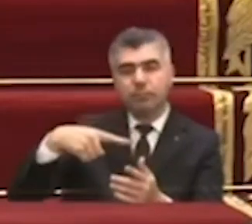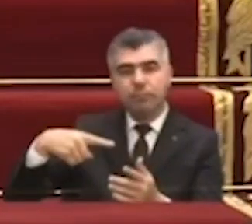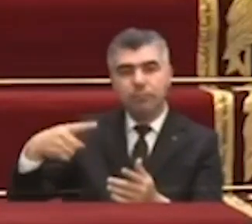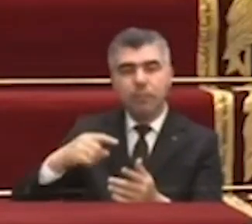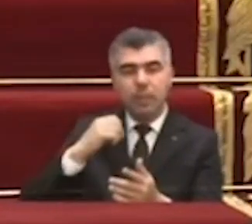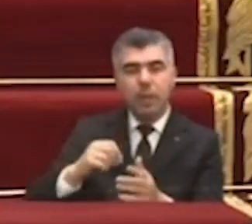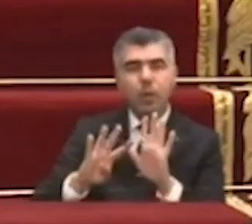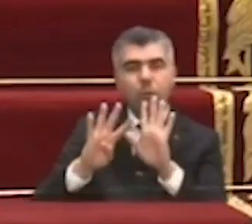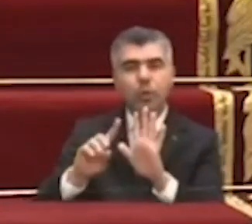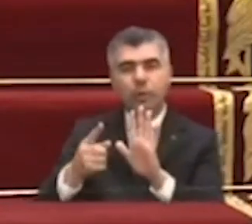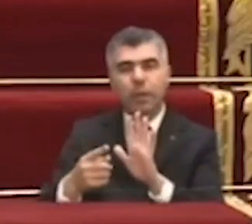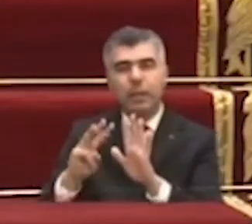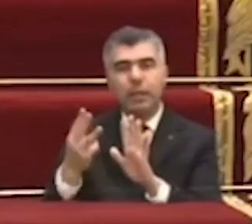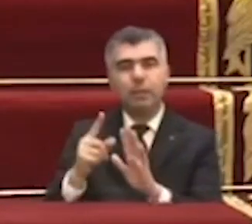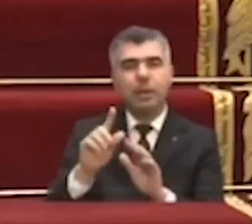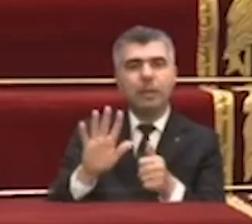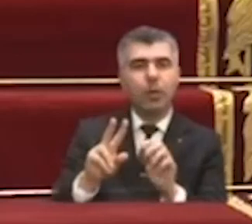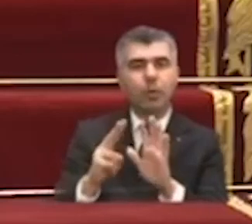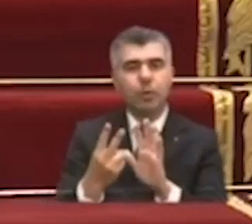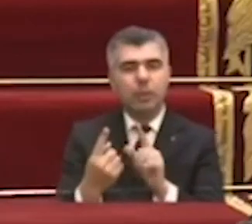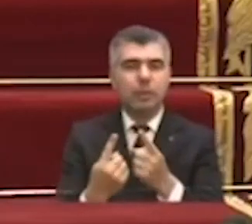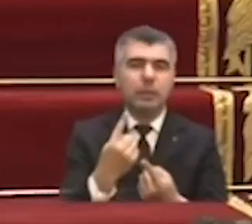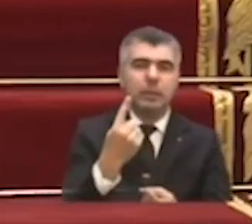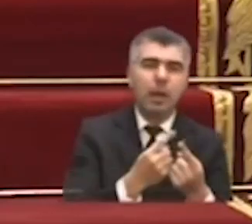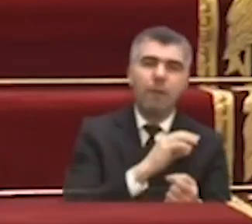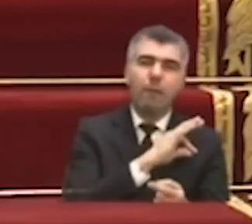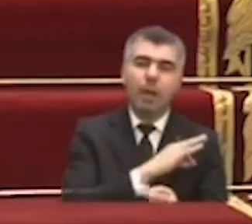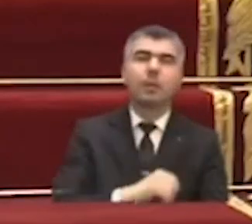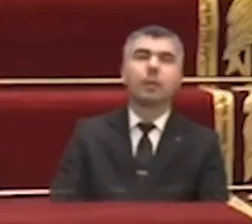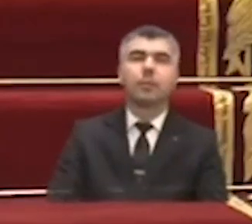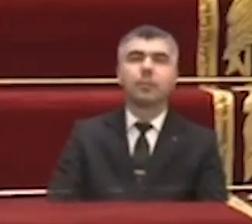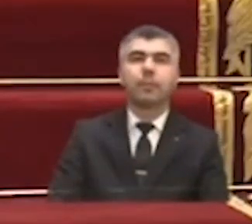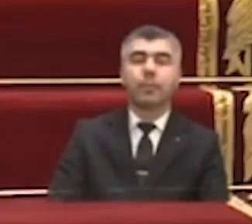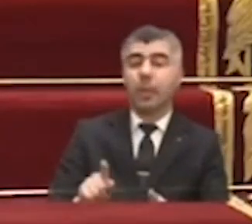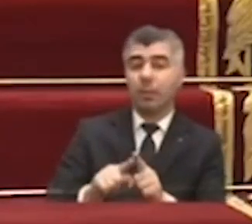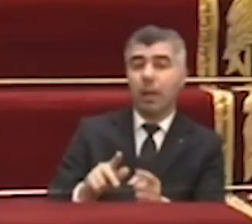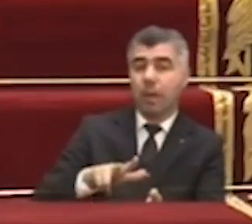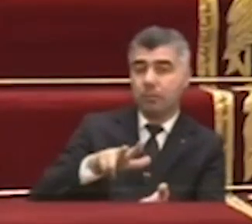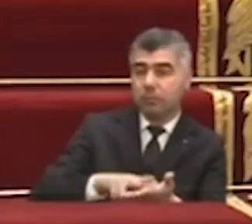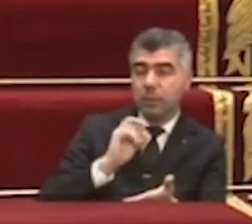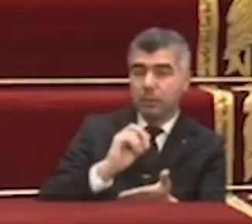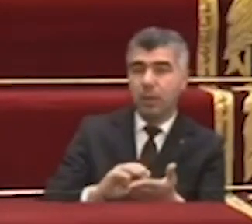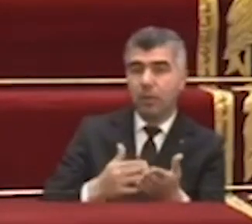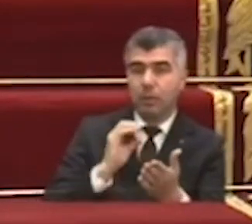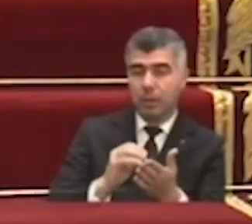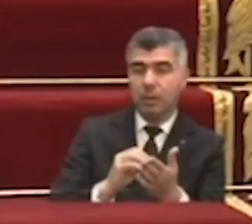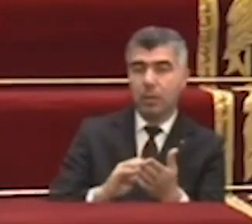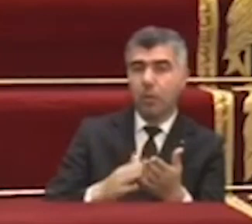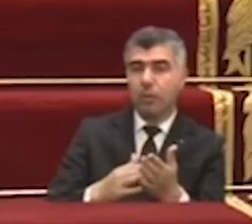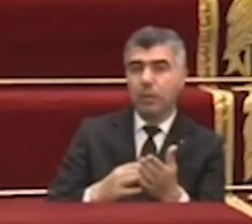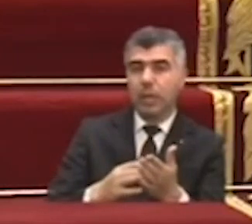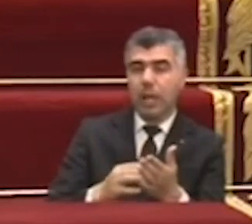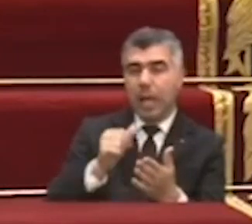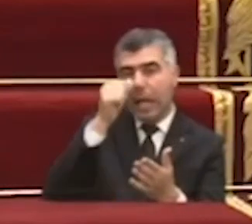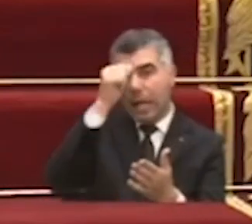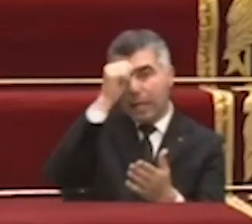ديال 9.326 كحد للاستفادة، كتعتمد على النفقات تأسيا بالنموذج الهندي،